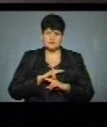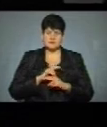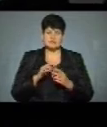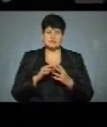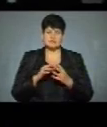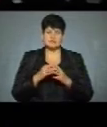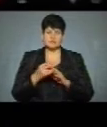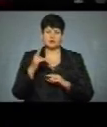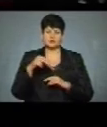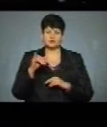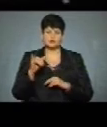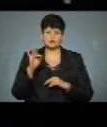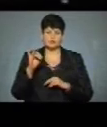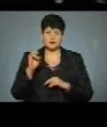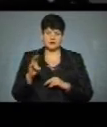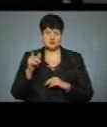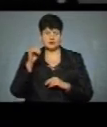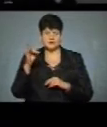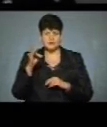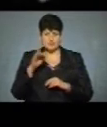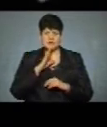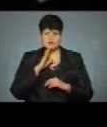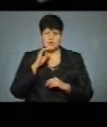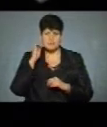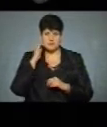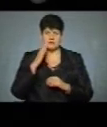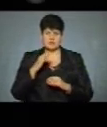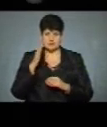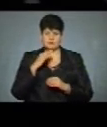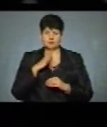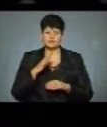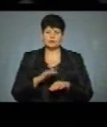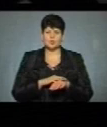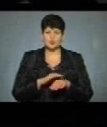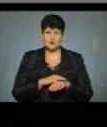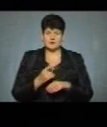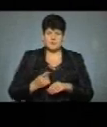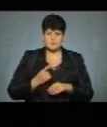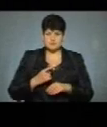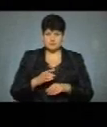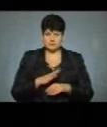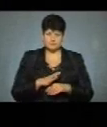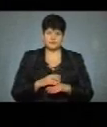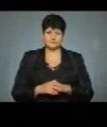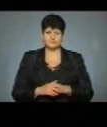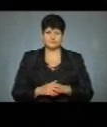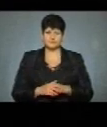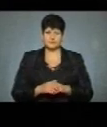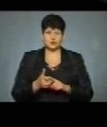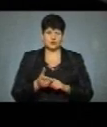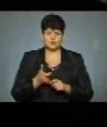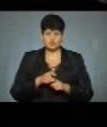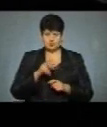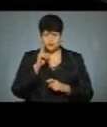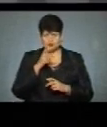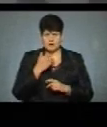Джурин Чортківського району. Дівчинка пам'ятає тата. Він був добрий, майстер був. Я дуже сильно скучаю